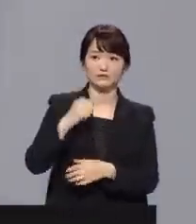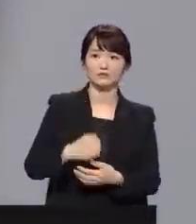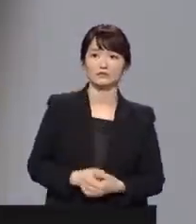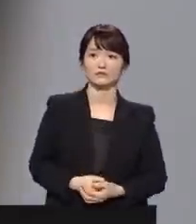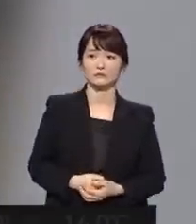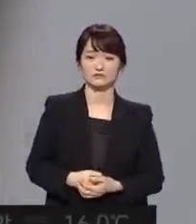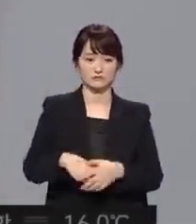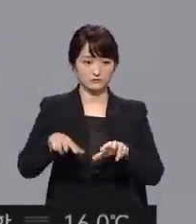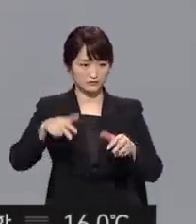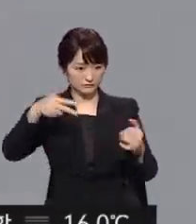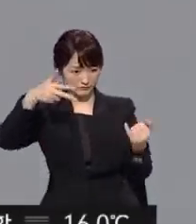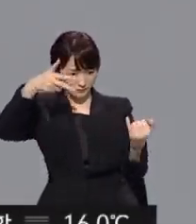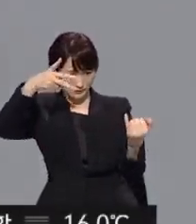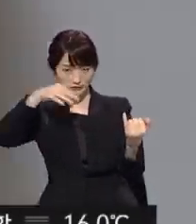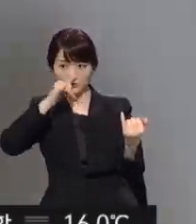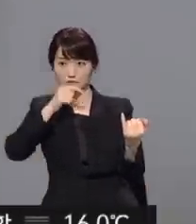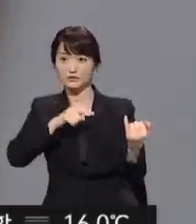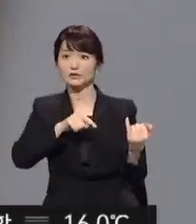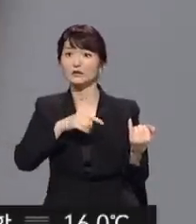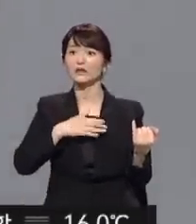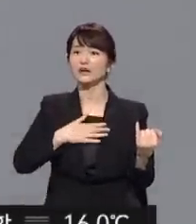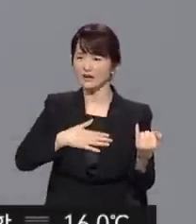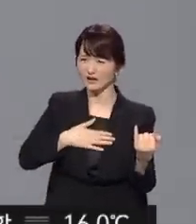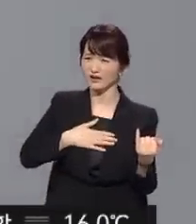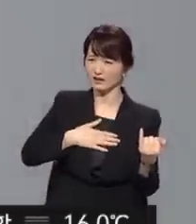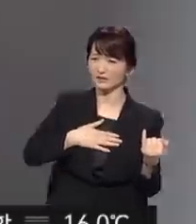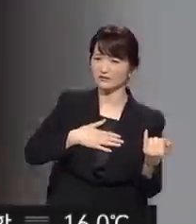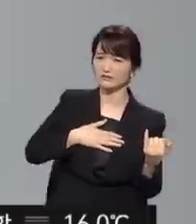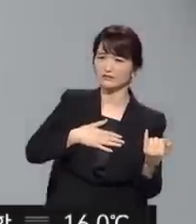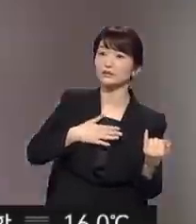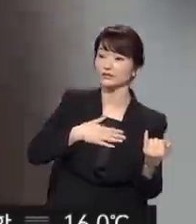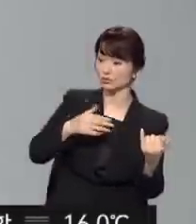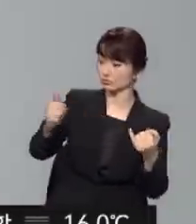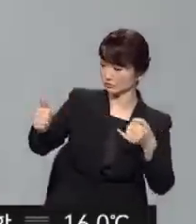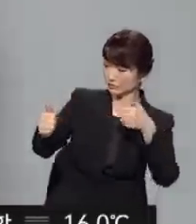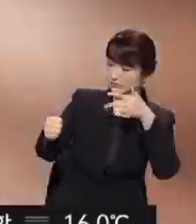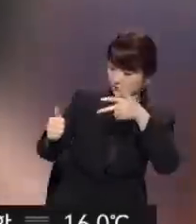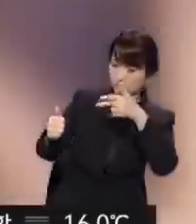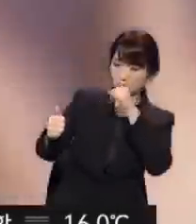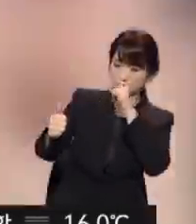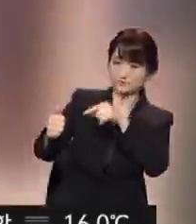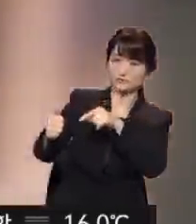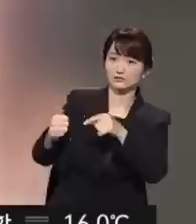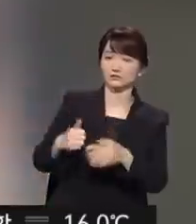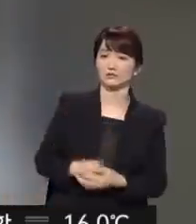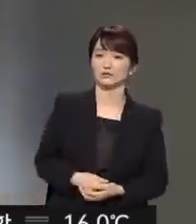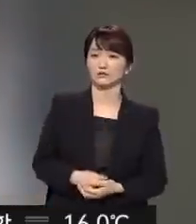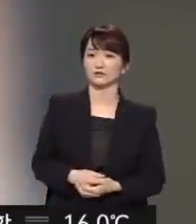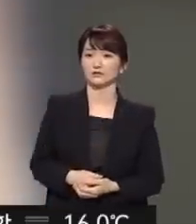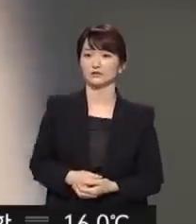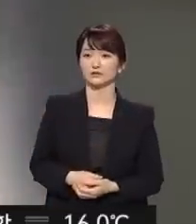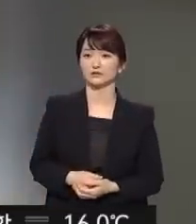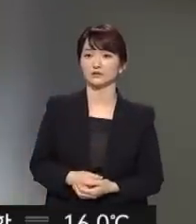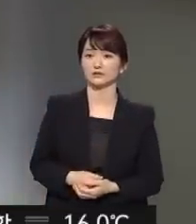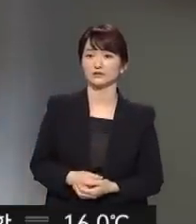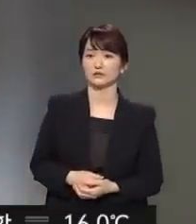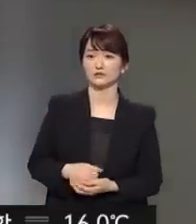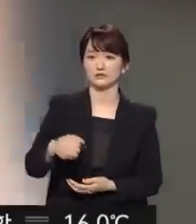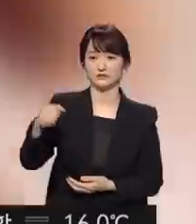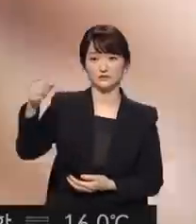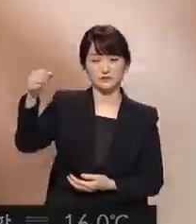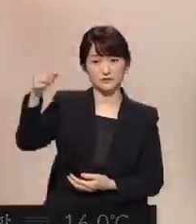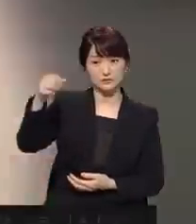지금 다 찍고 있어요. 지금 맞았어요, 지금. 알아요. 저 찍고 있어요. 저도 찍고 있어요. 네, 저는 지금... 빛이랑